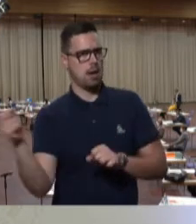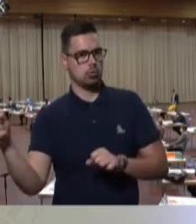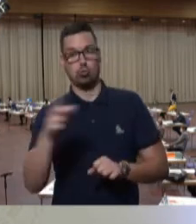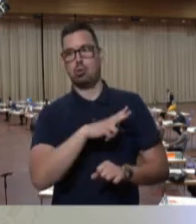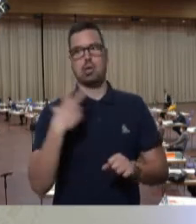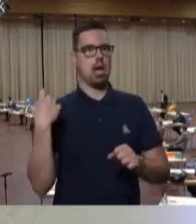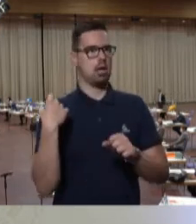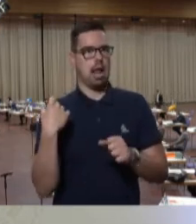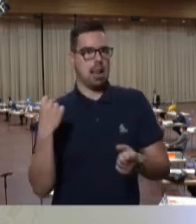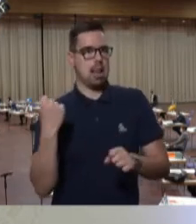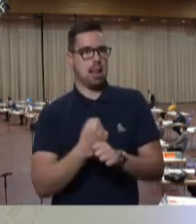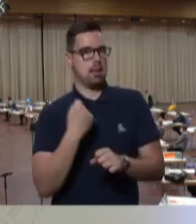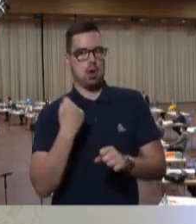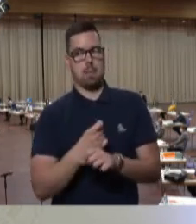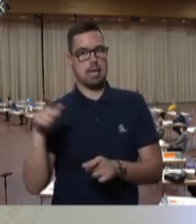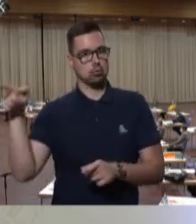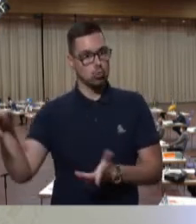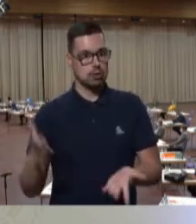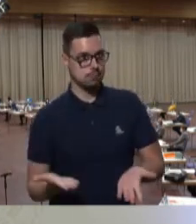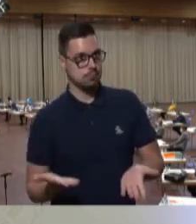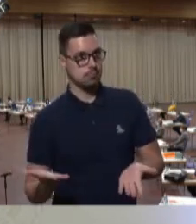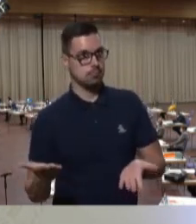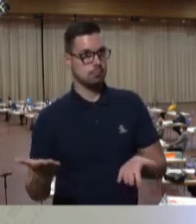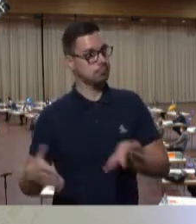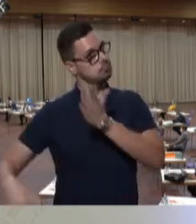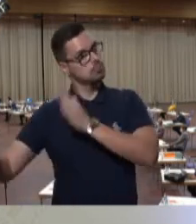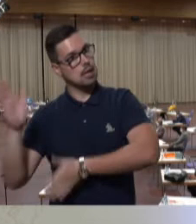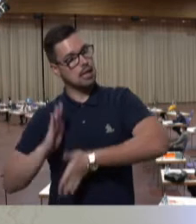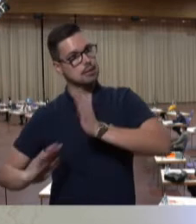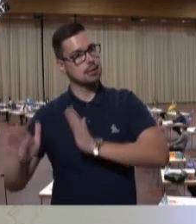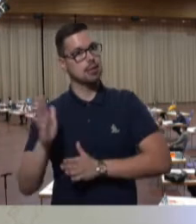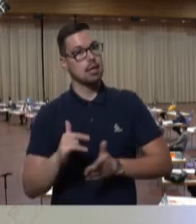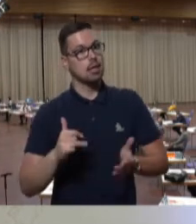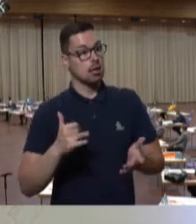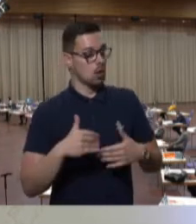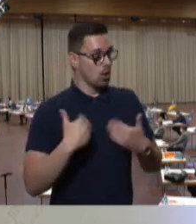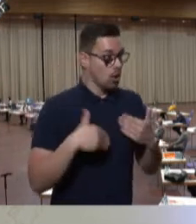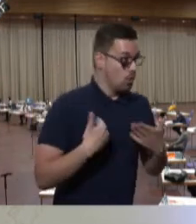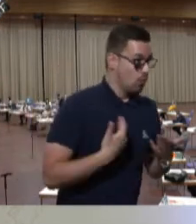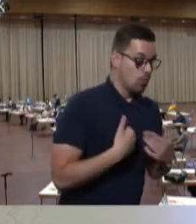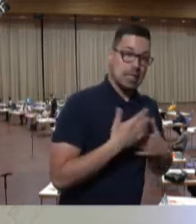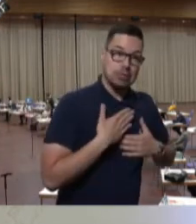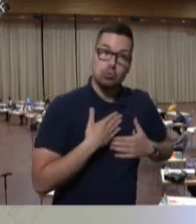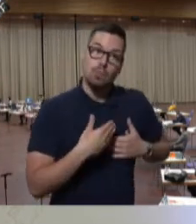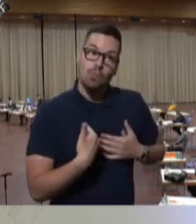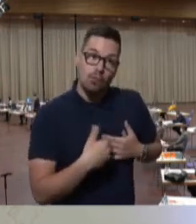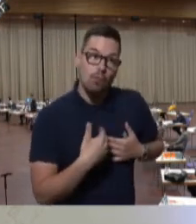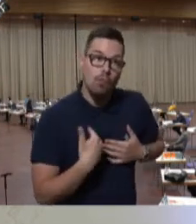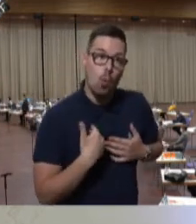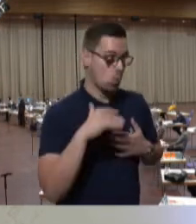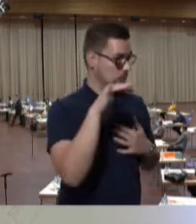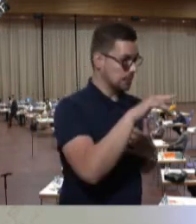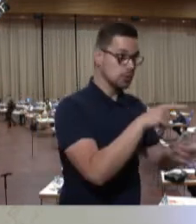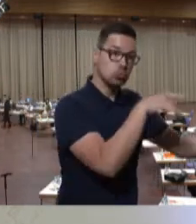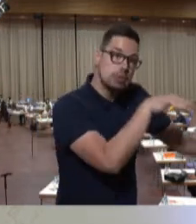dort wahrscheinlich, sein Berufsleben dort verbracht hat. Er sagte mir, ja, natürlich, er freut sich darüber, dass wir da sind